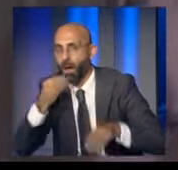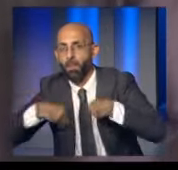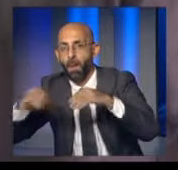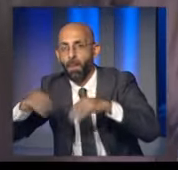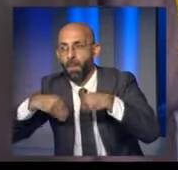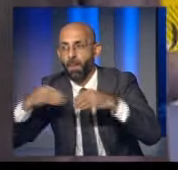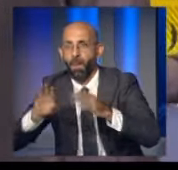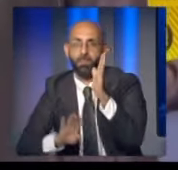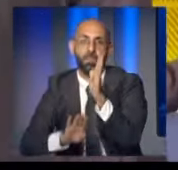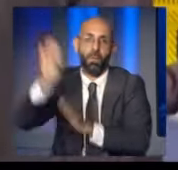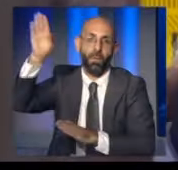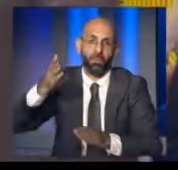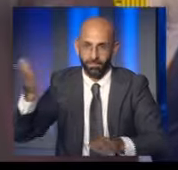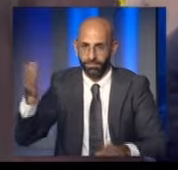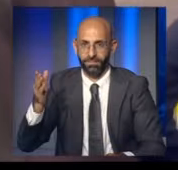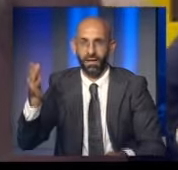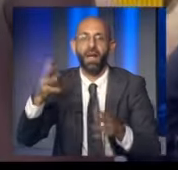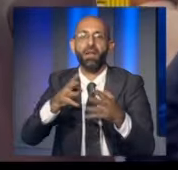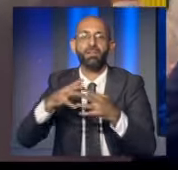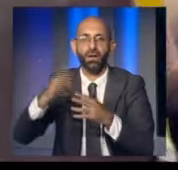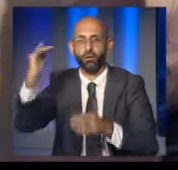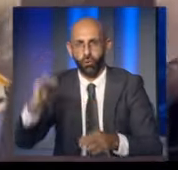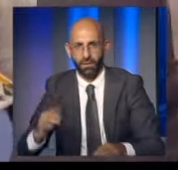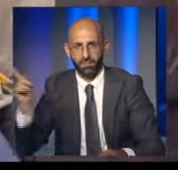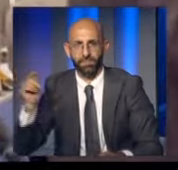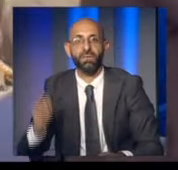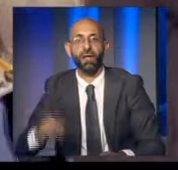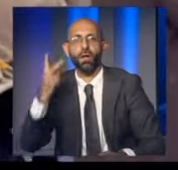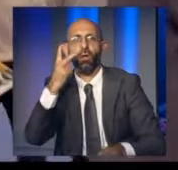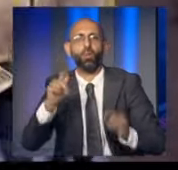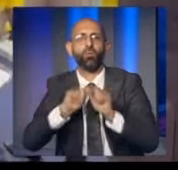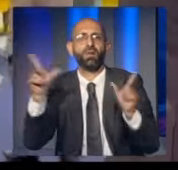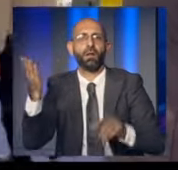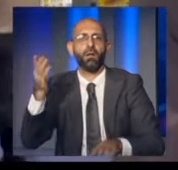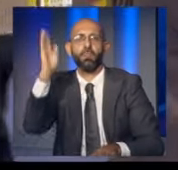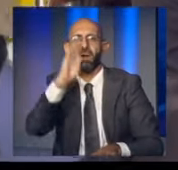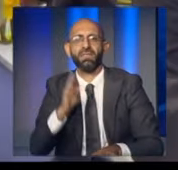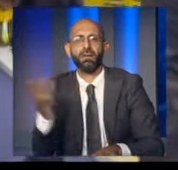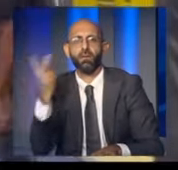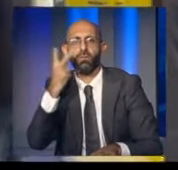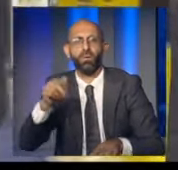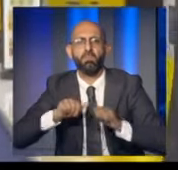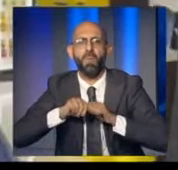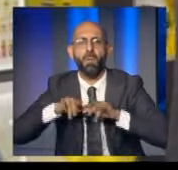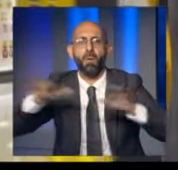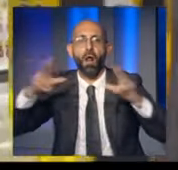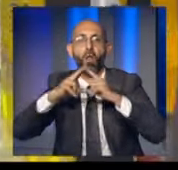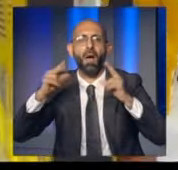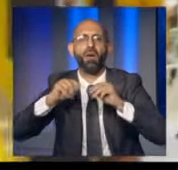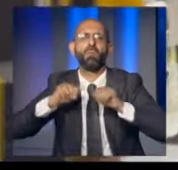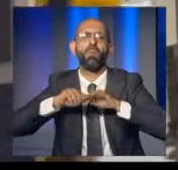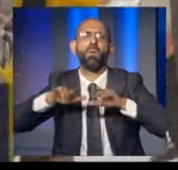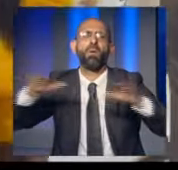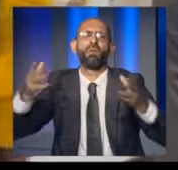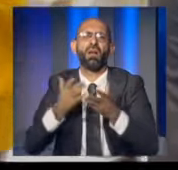بنسبة 32% لزيت الزيتون وبمعدل 60% للمنتجات الغذائية. تجدر